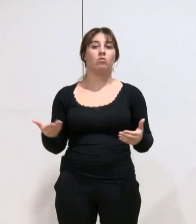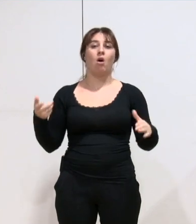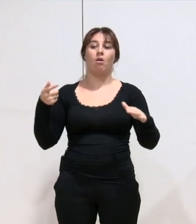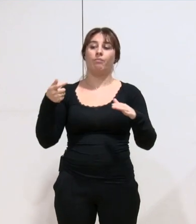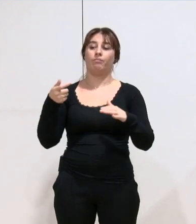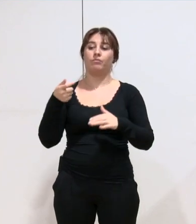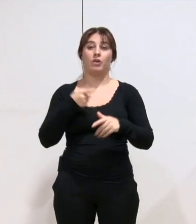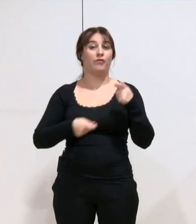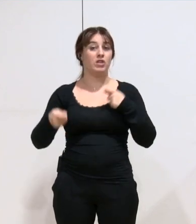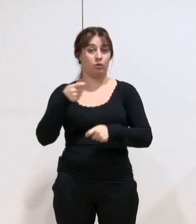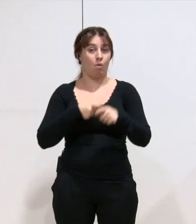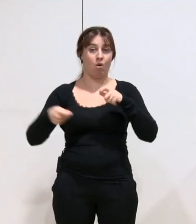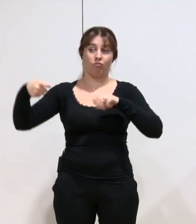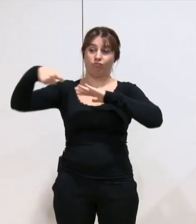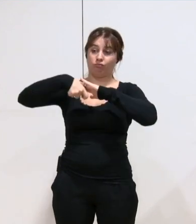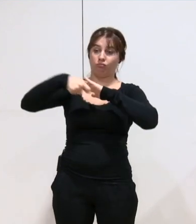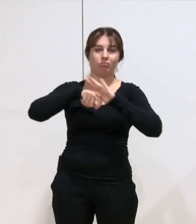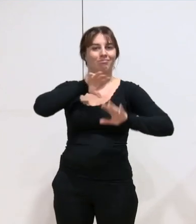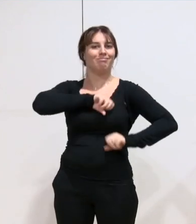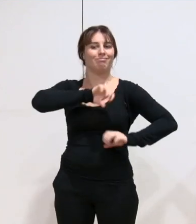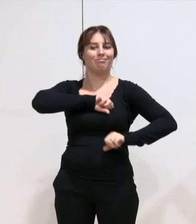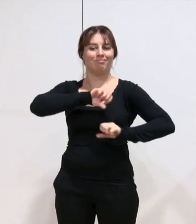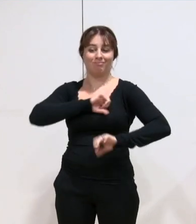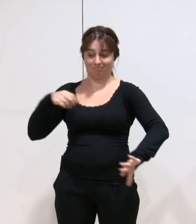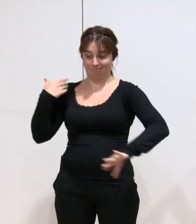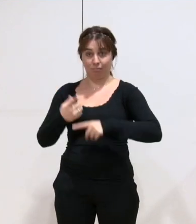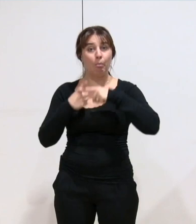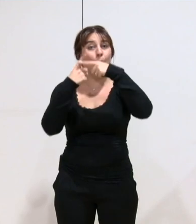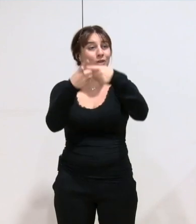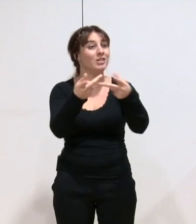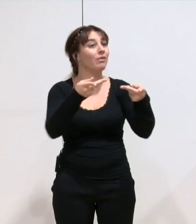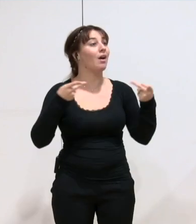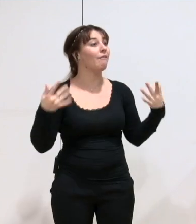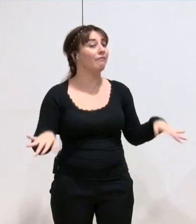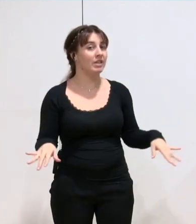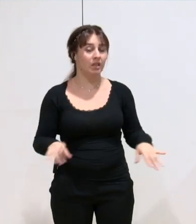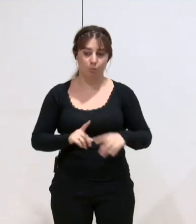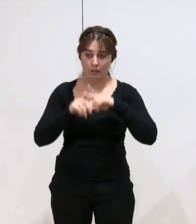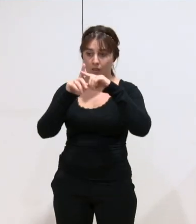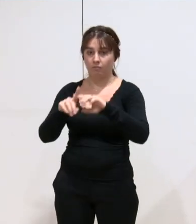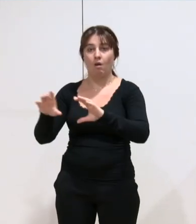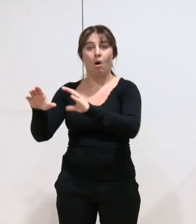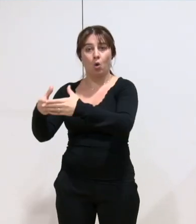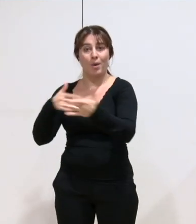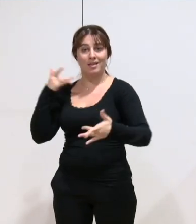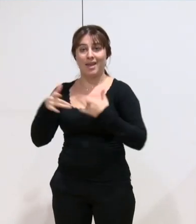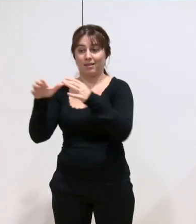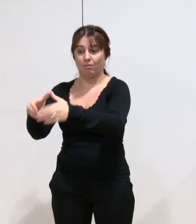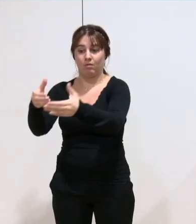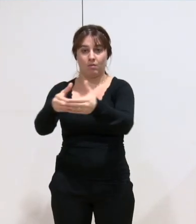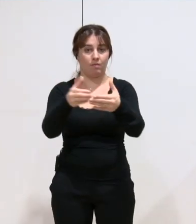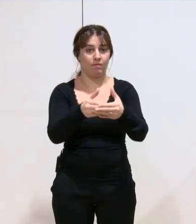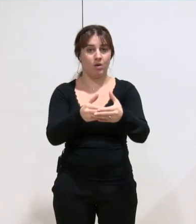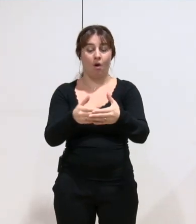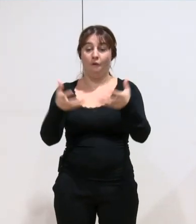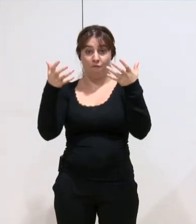via cette expérimentation qui était de fait positive, ça a été dit, c'est que les compagnies reviennent à la ville pour